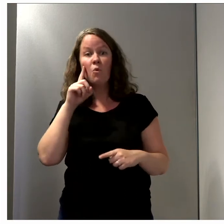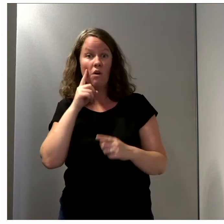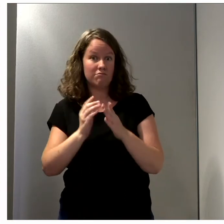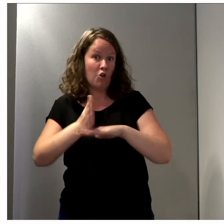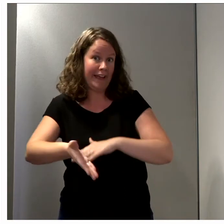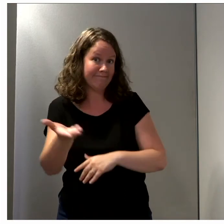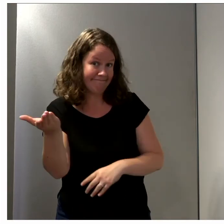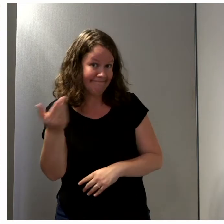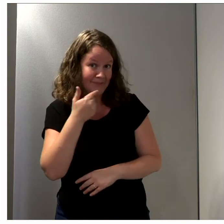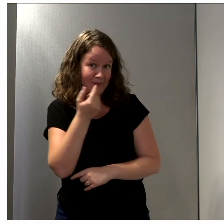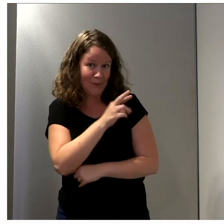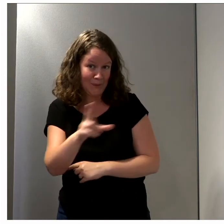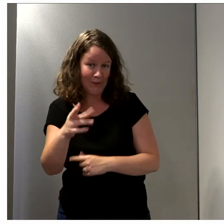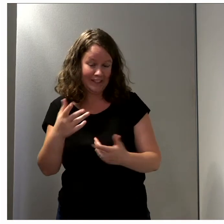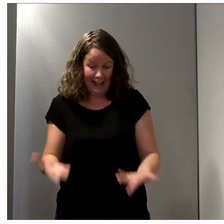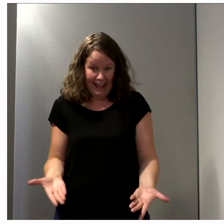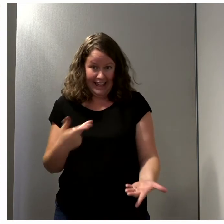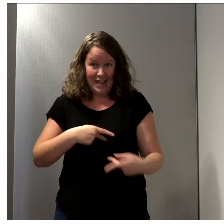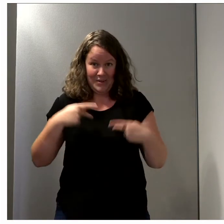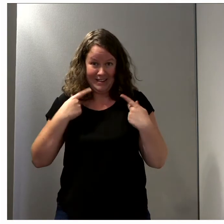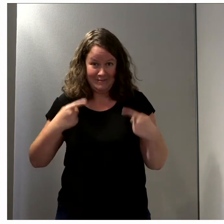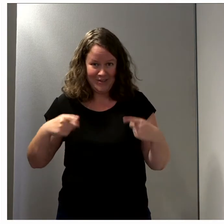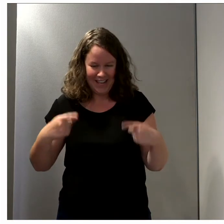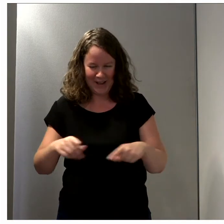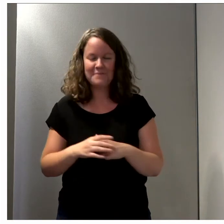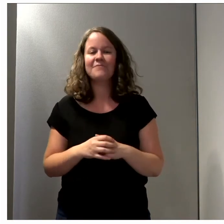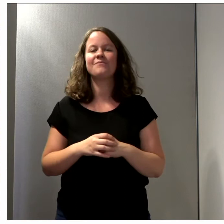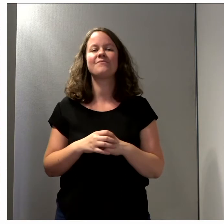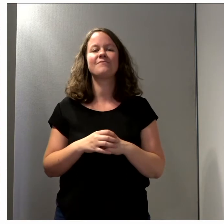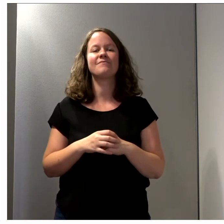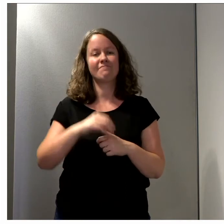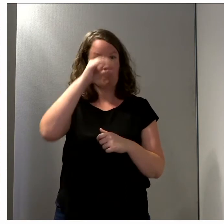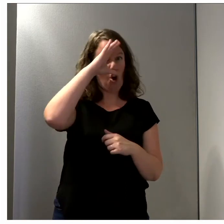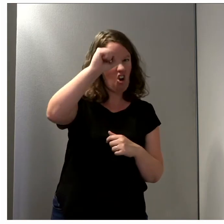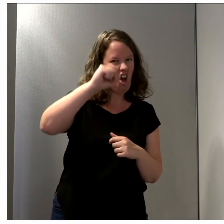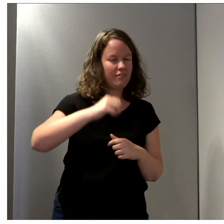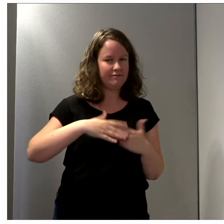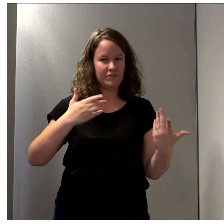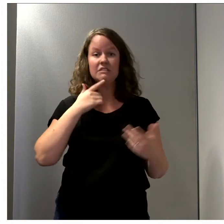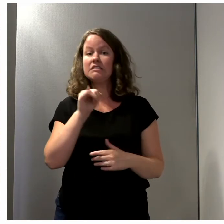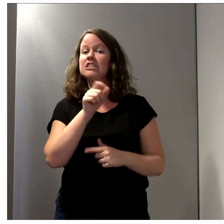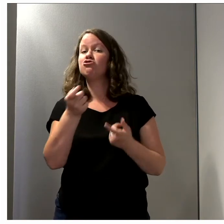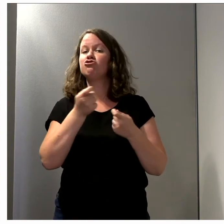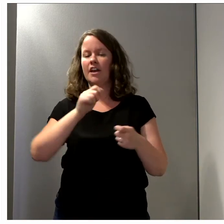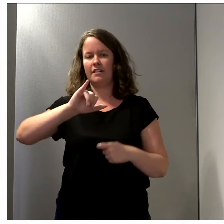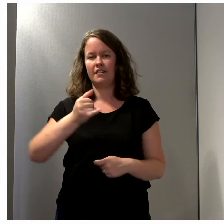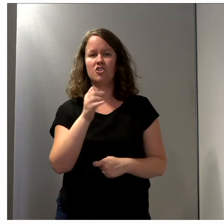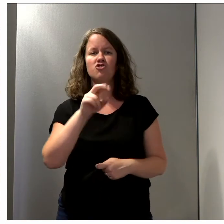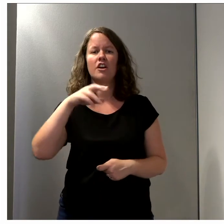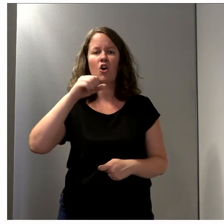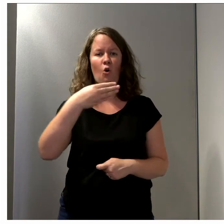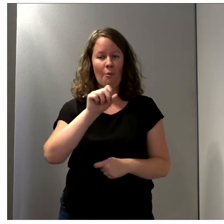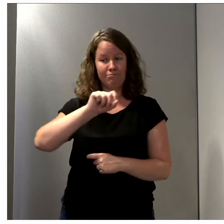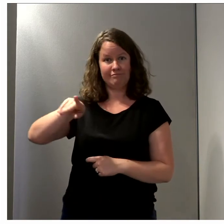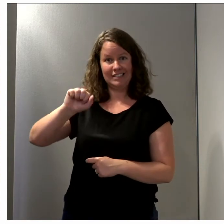de l'activité musique cet après-midi, donc nos rockers. Donc Jérôme, l'animateur musical,